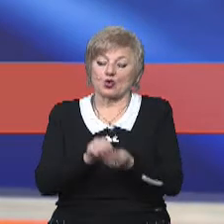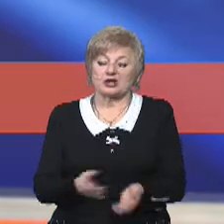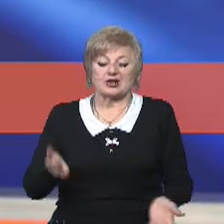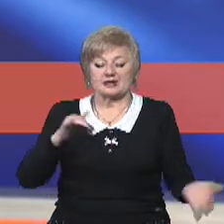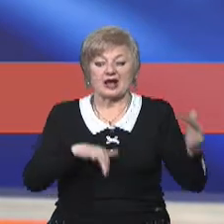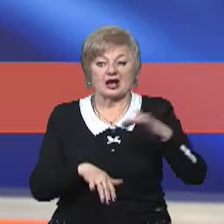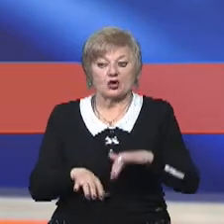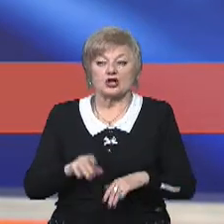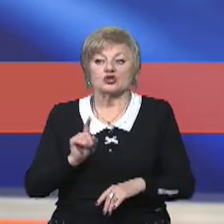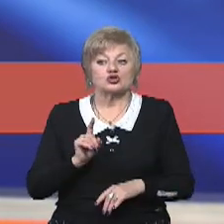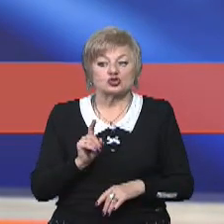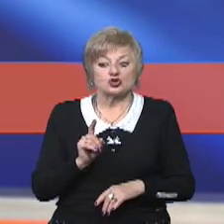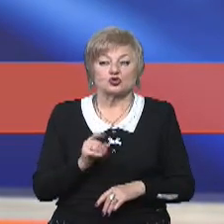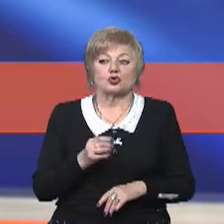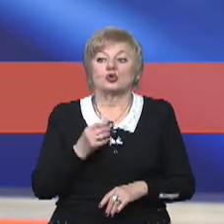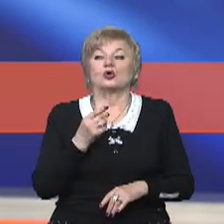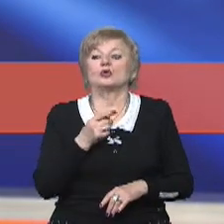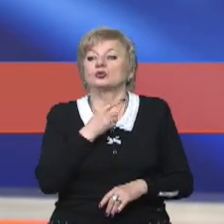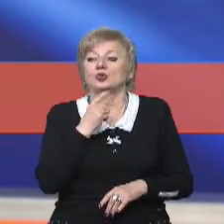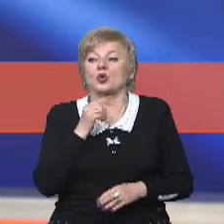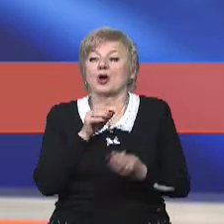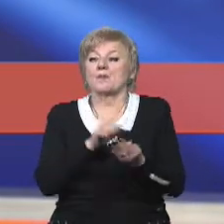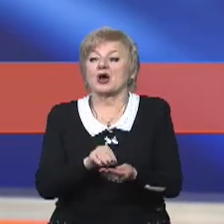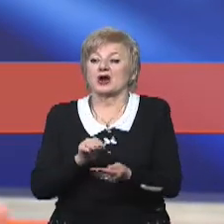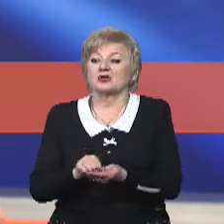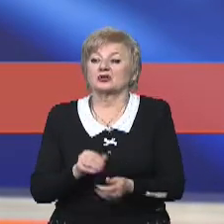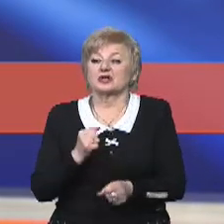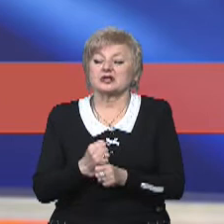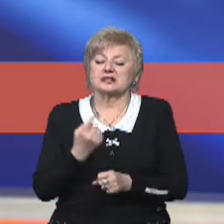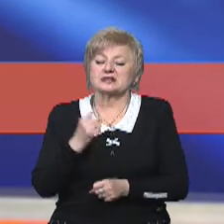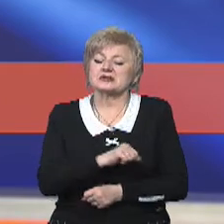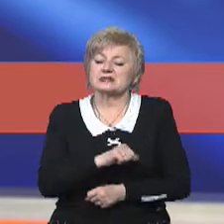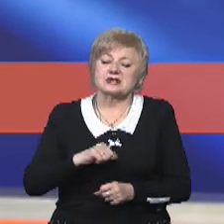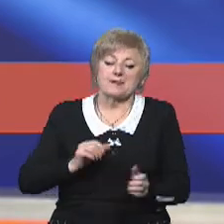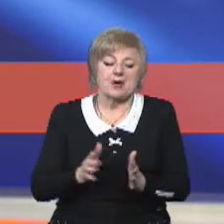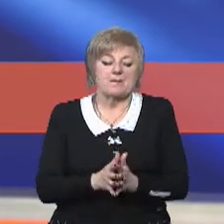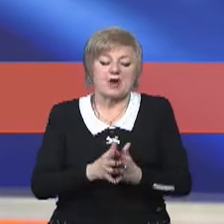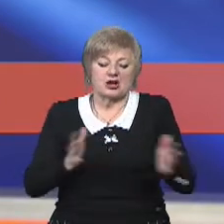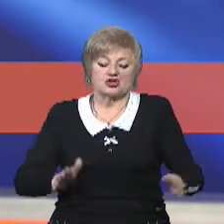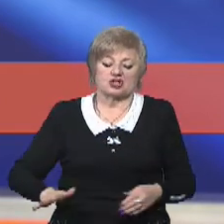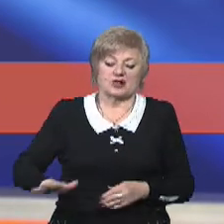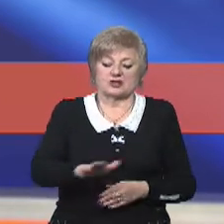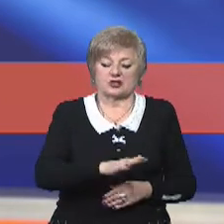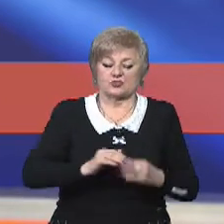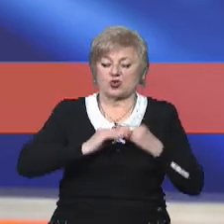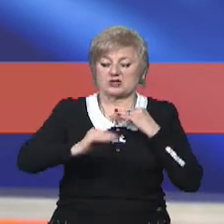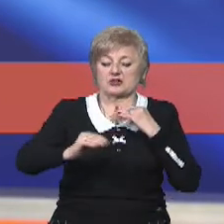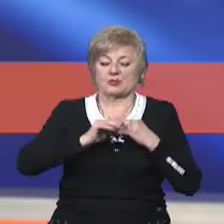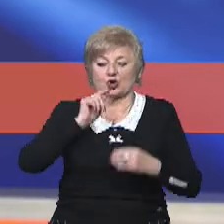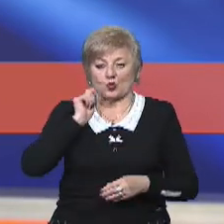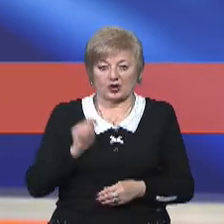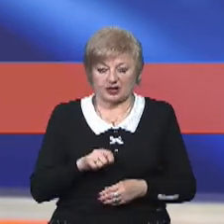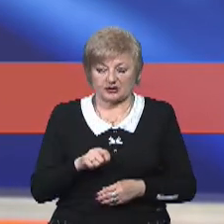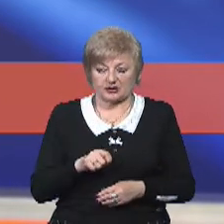де на сьогодні відомо вже 392 поховання, що робить його одним із самих великих на території степової України, не говорячи вже